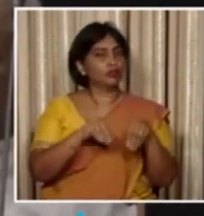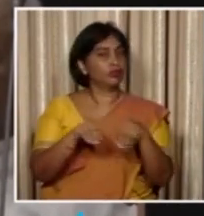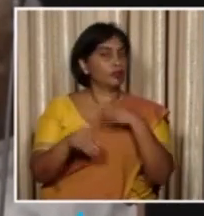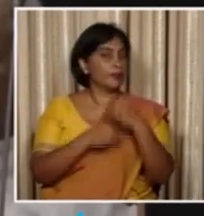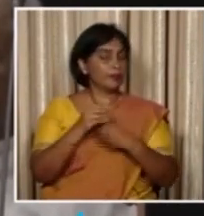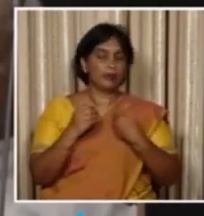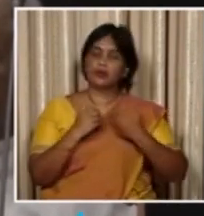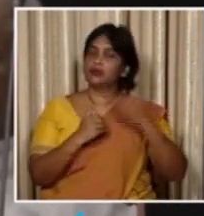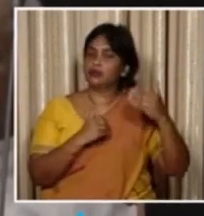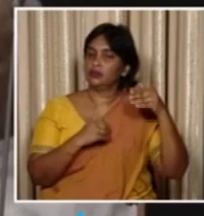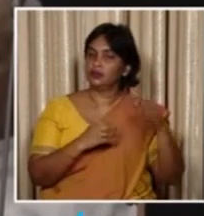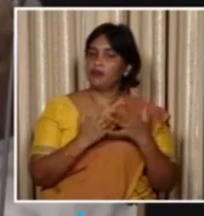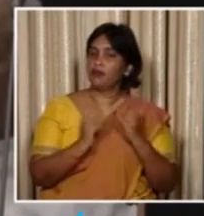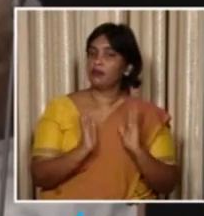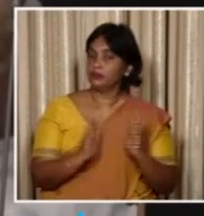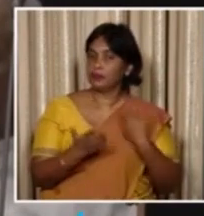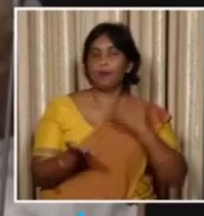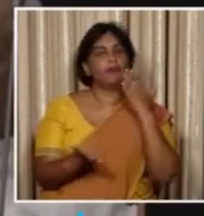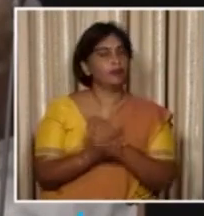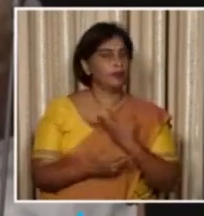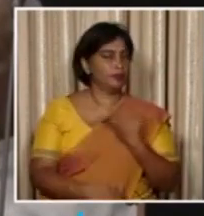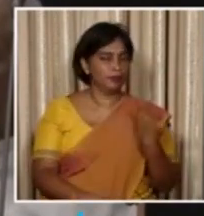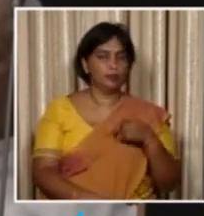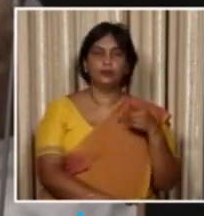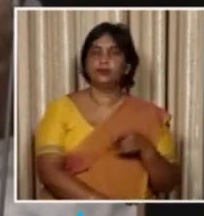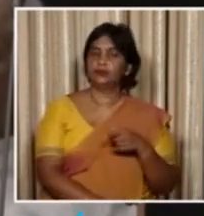ව්‍යාපාරිකයන් ඉදිරියේදී බිහිවීම වළක්වන්නට බෑ.